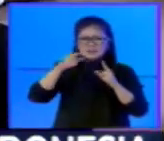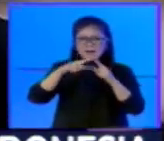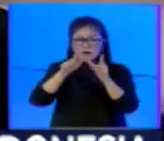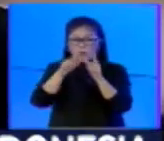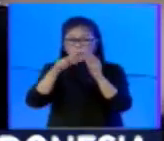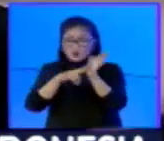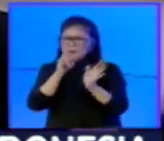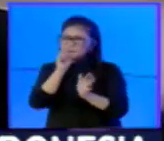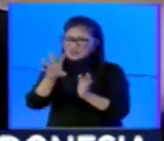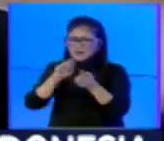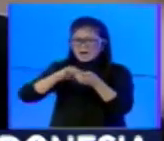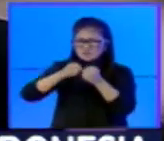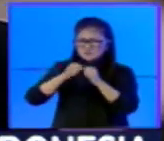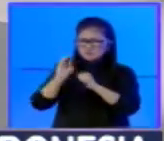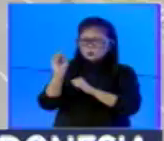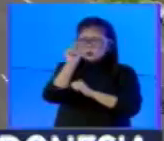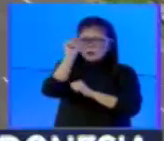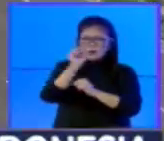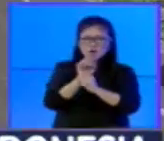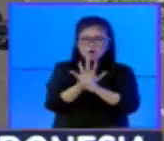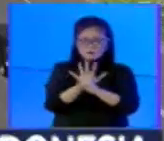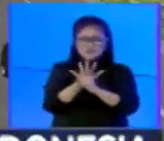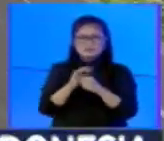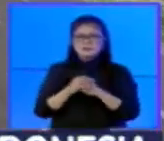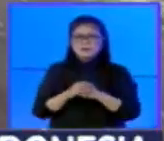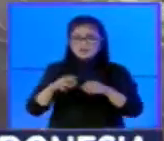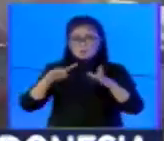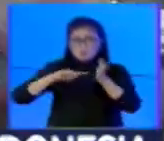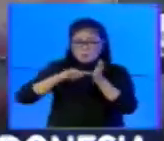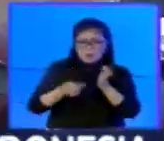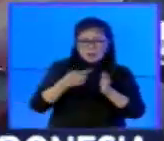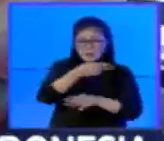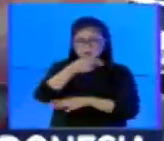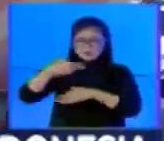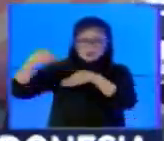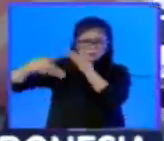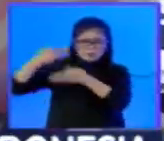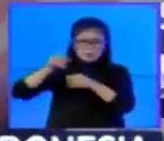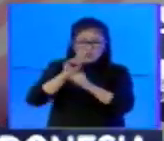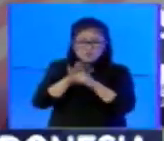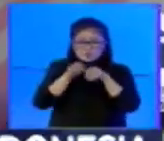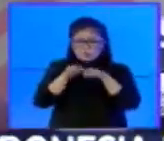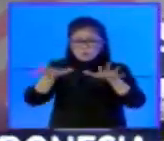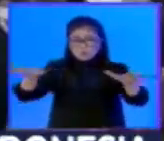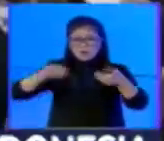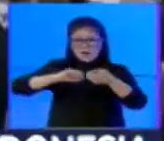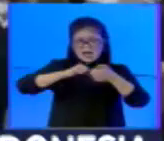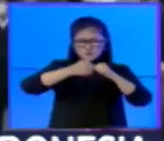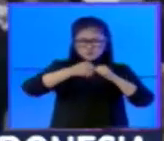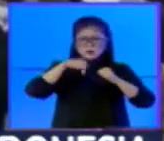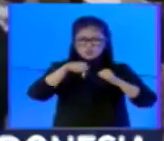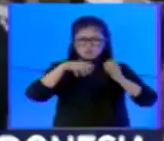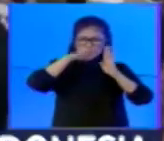kasus pertama positif COVID-19. 6 bulan Indonesia melewati masa pandemi, namun jumlah kasus positif COVID-19 di Indonesia tak